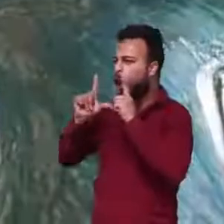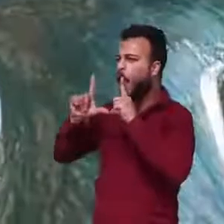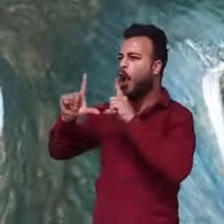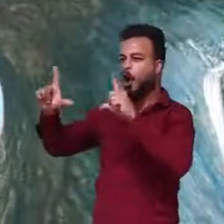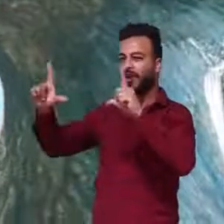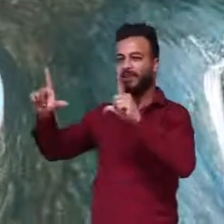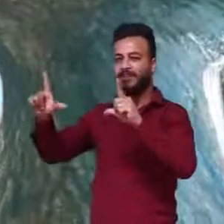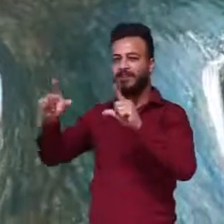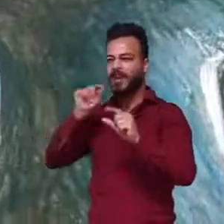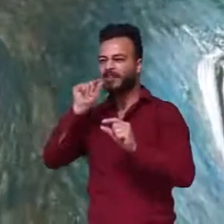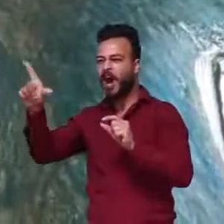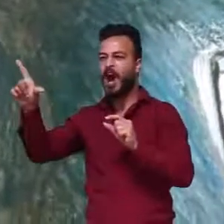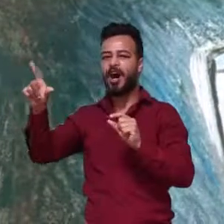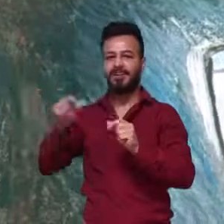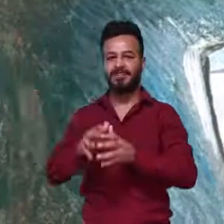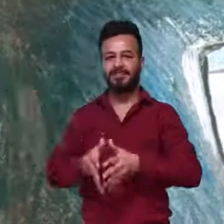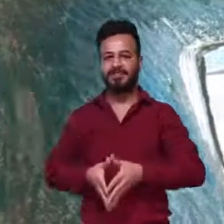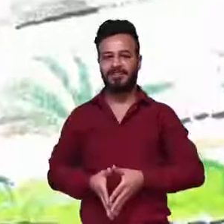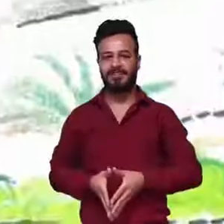وخشن،